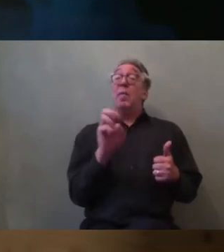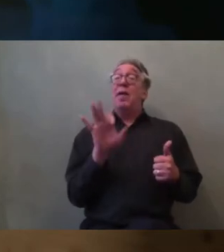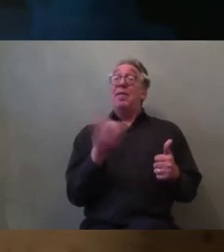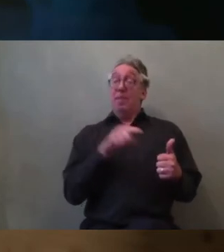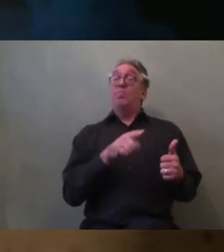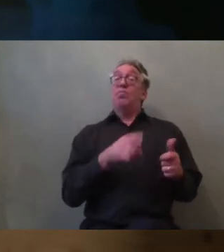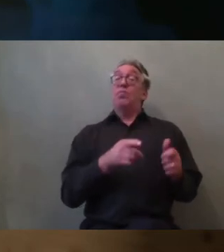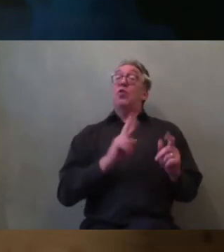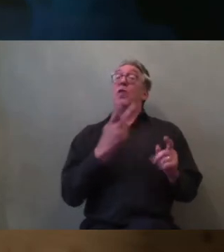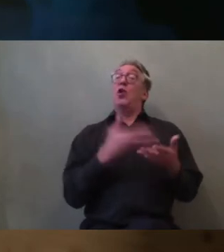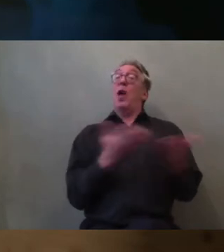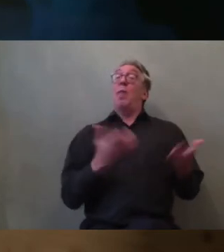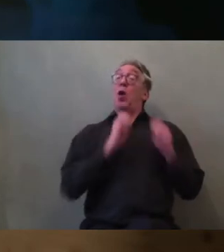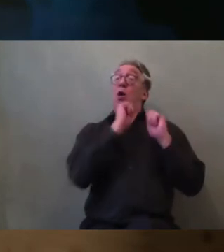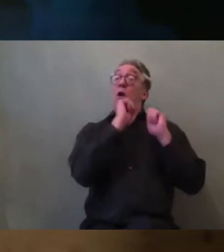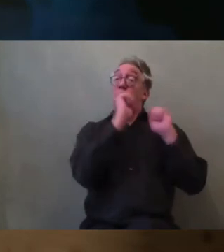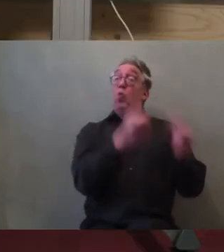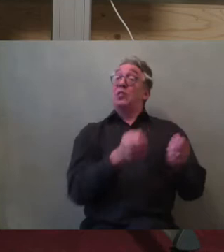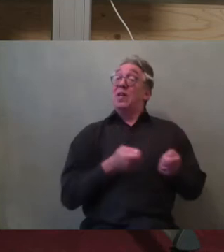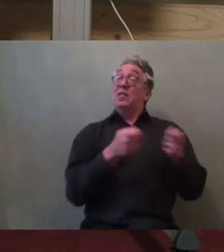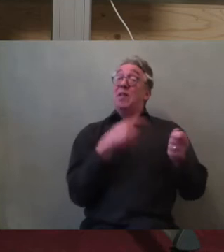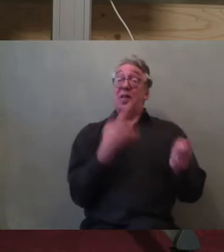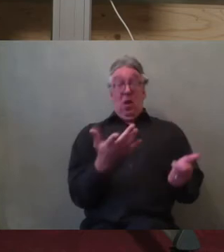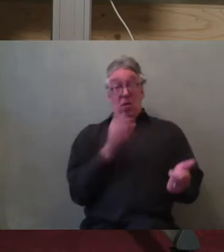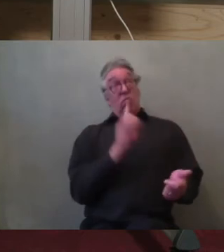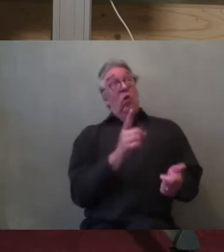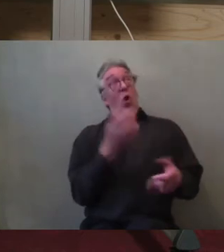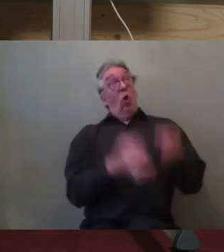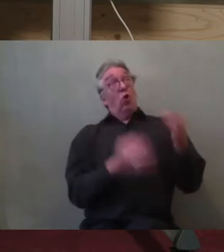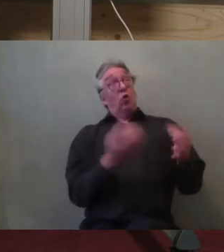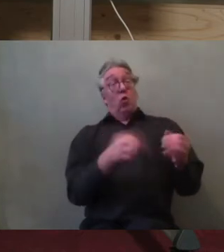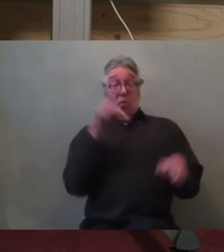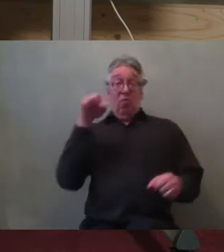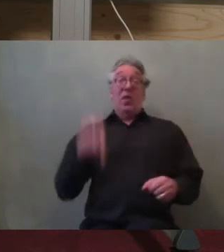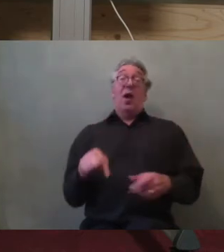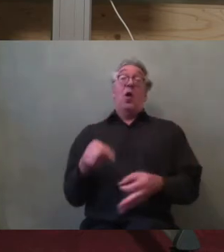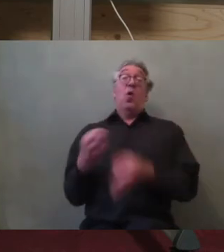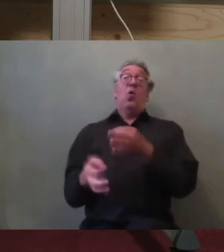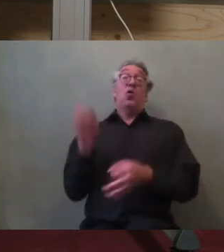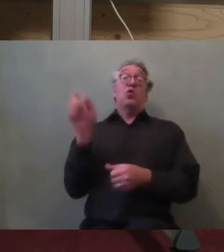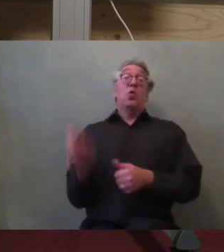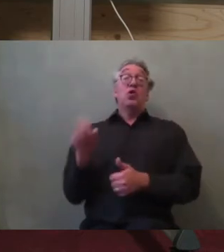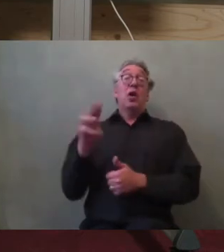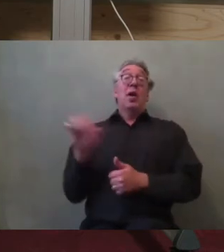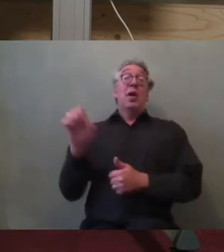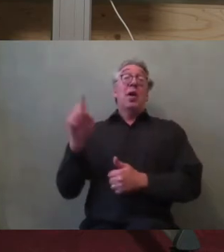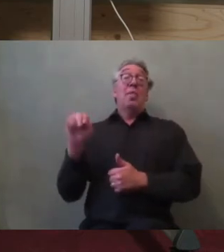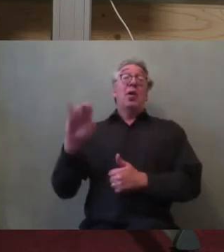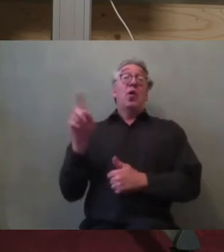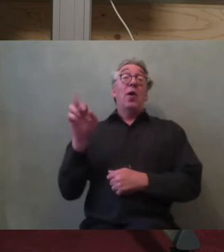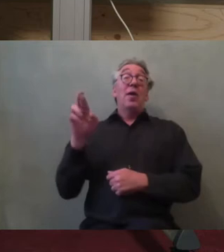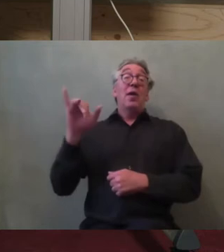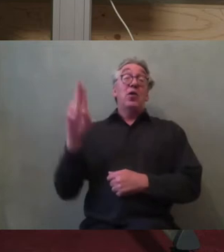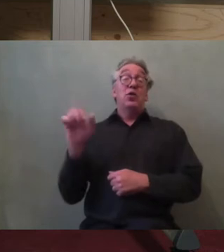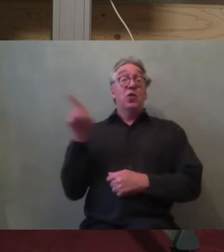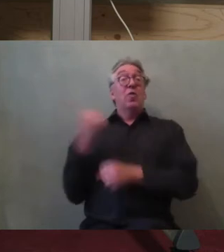die cultuursector eigenlijk. En we hebben hier vandaag de onderzoekers, Maartje Gielen en Maaike Jongerius. Zij werken voor Significant